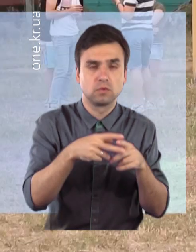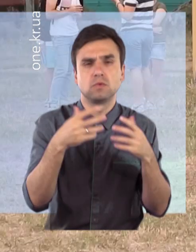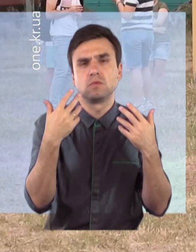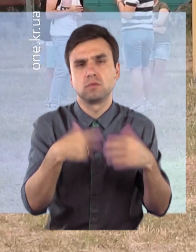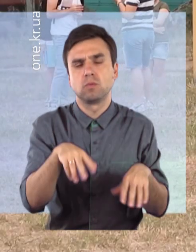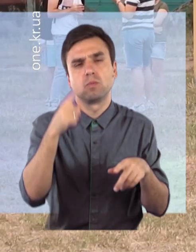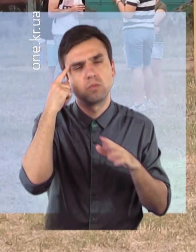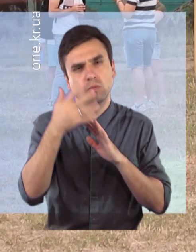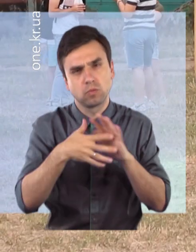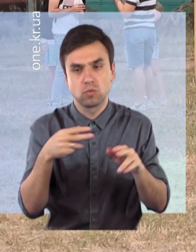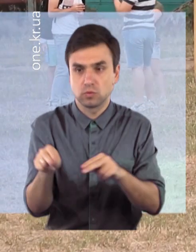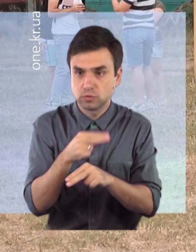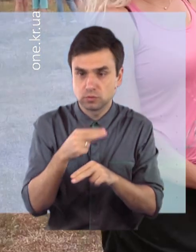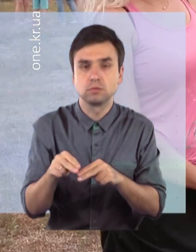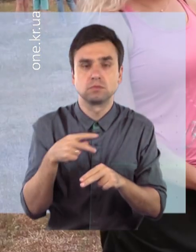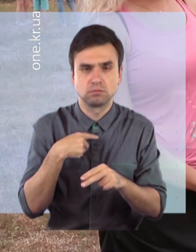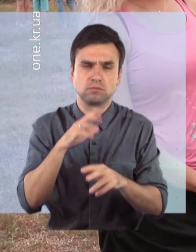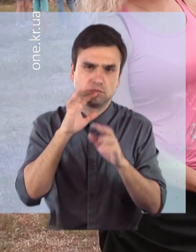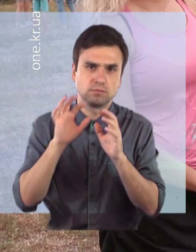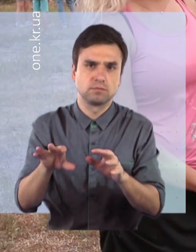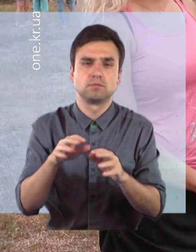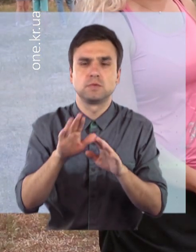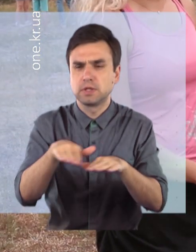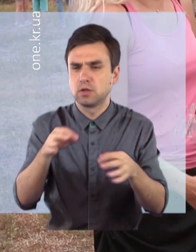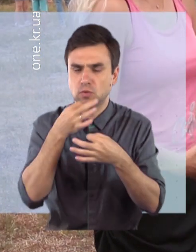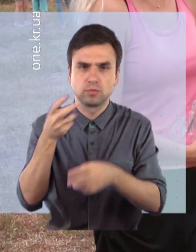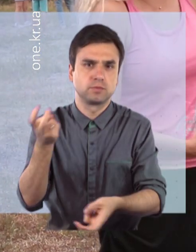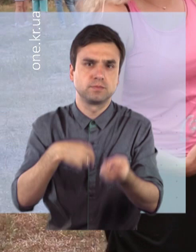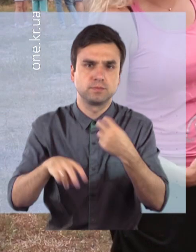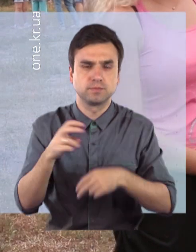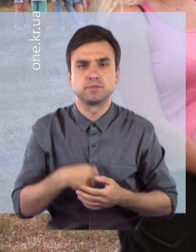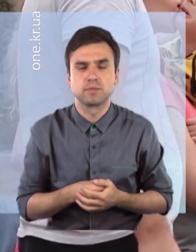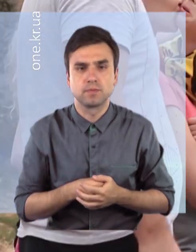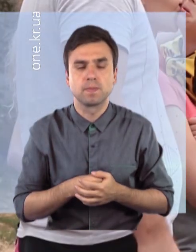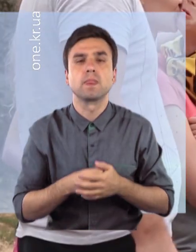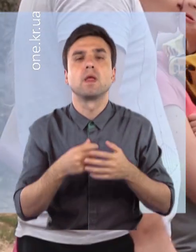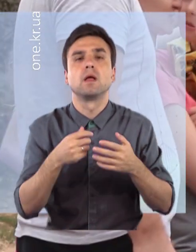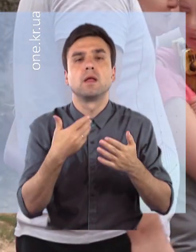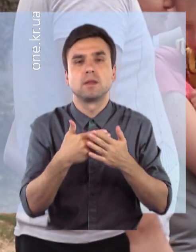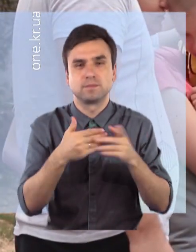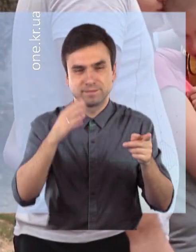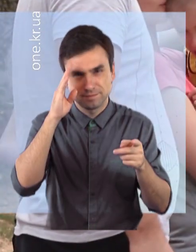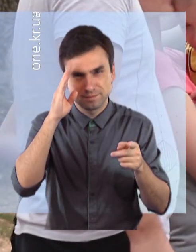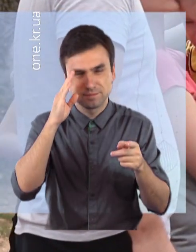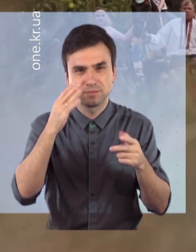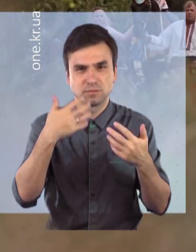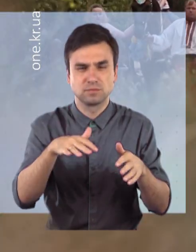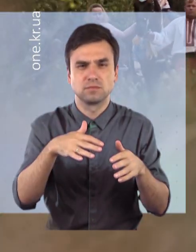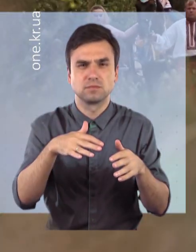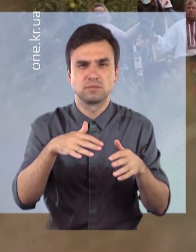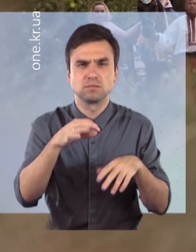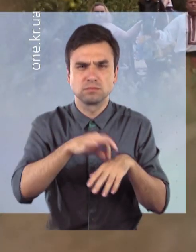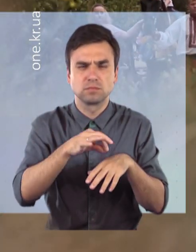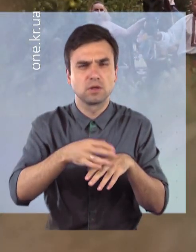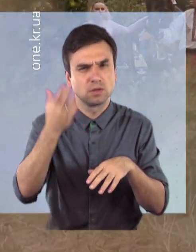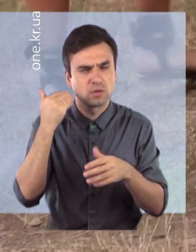30 вихованців. У сина Олени ДЦП, йому 13 років. Разом із мамою він приходить вже 3 роки поспіль на такі заняття. Жінка